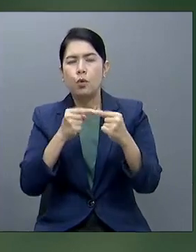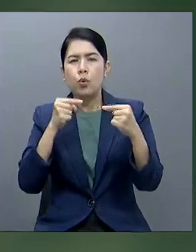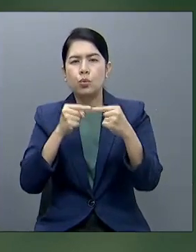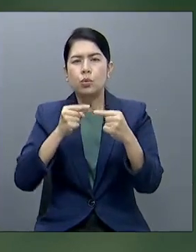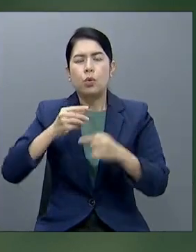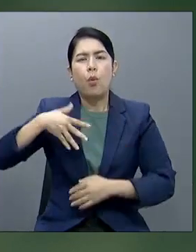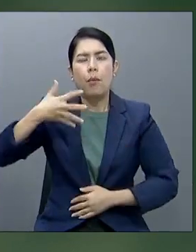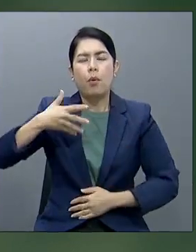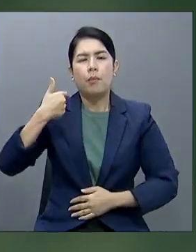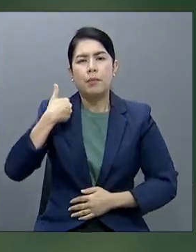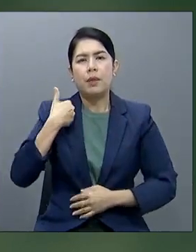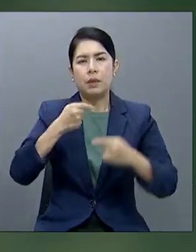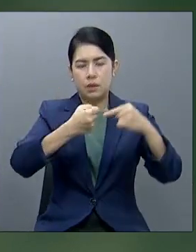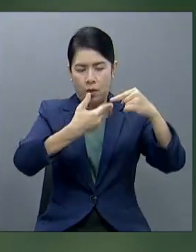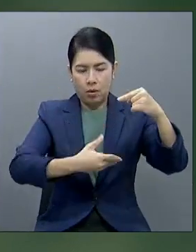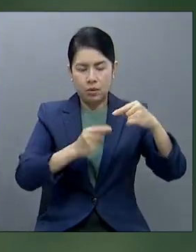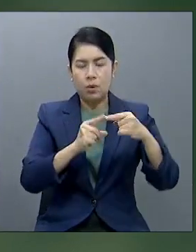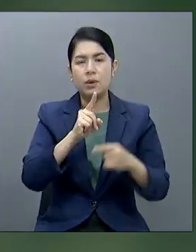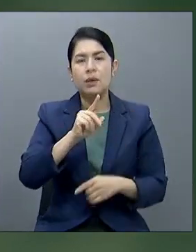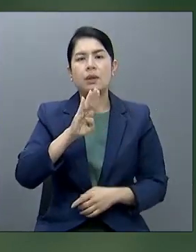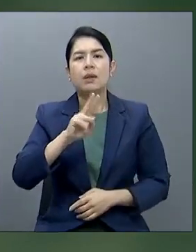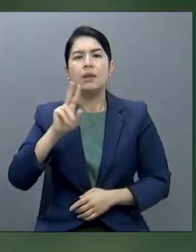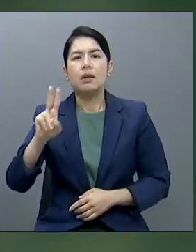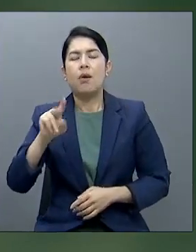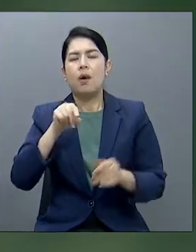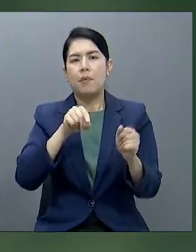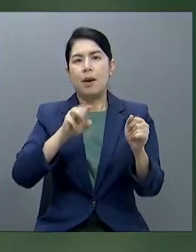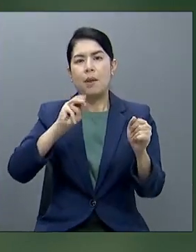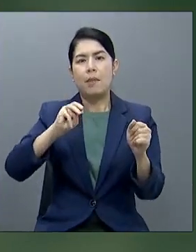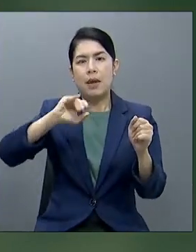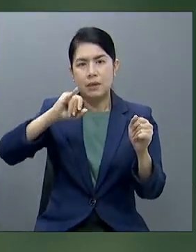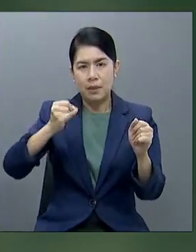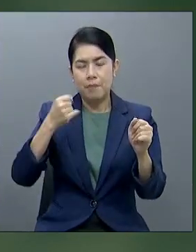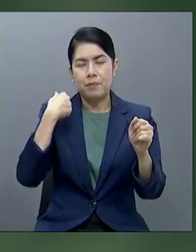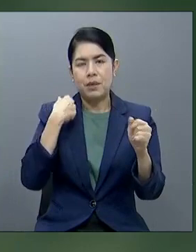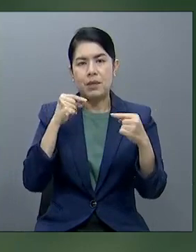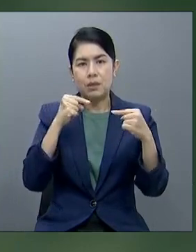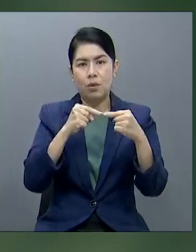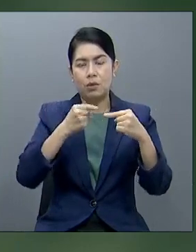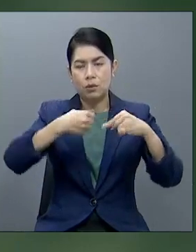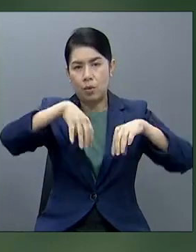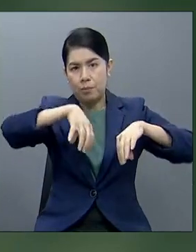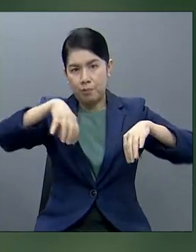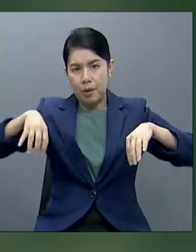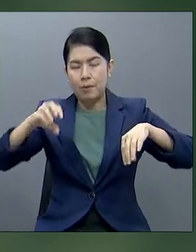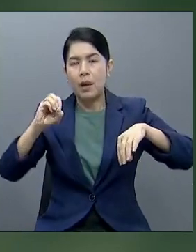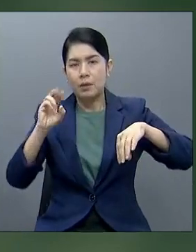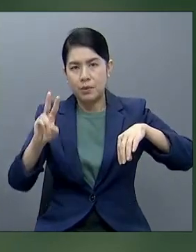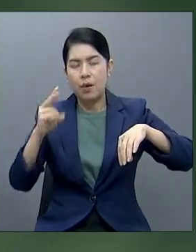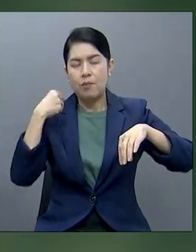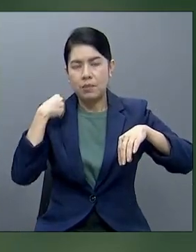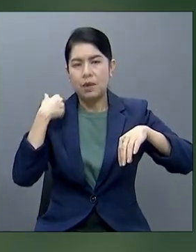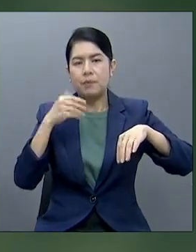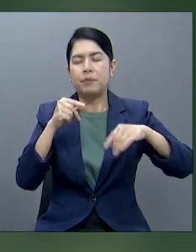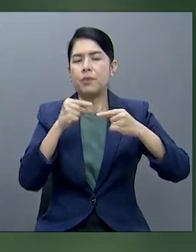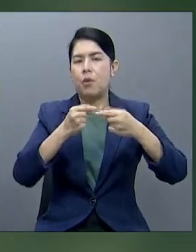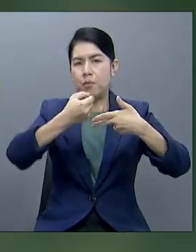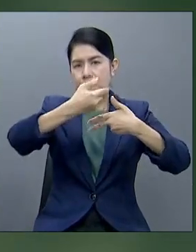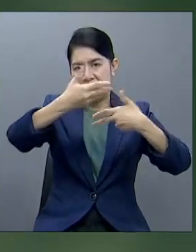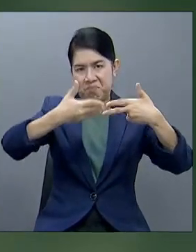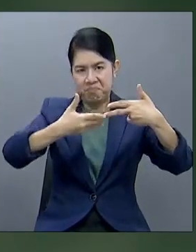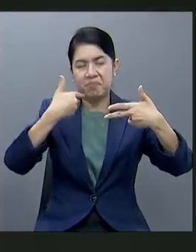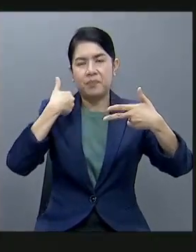จุดค่ะมากที่สุดในพื้นที่อำเภอแม่แจ่ม52จุดรองลงมาคืออำเภอฮอด42จุดและดอยเต่าอีก11จุ